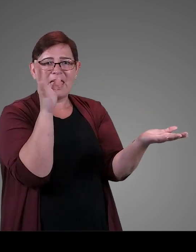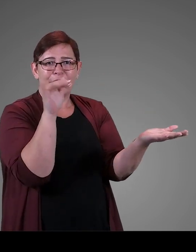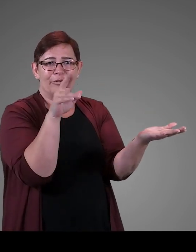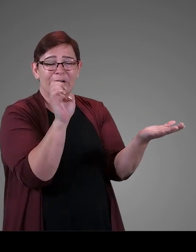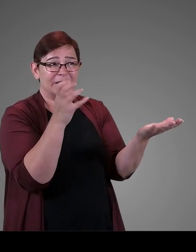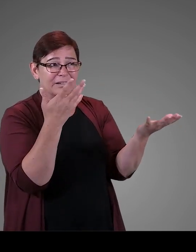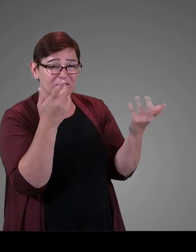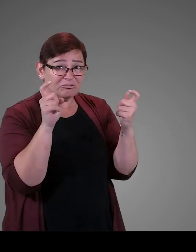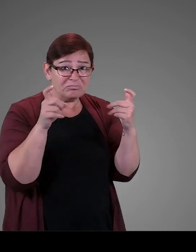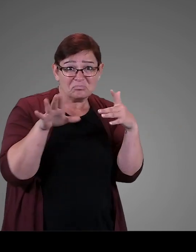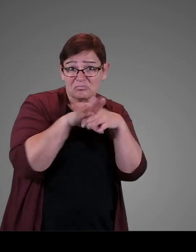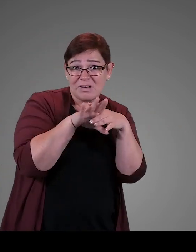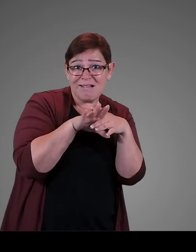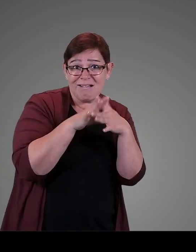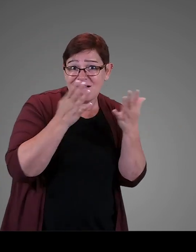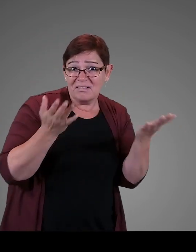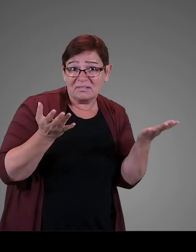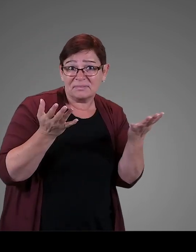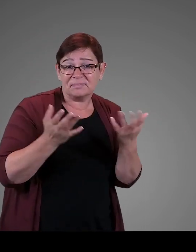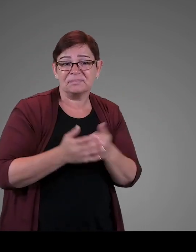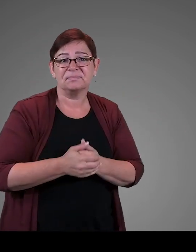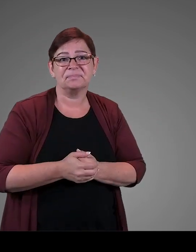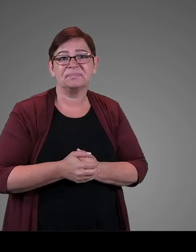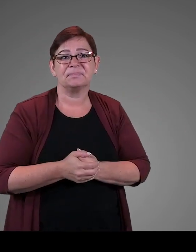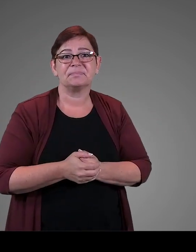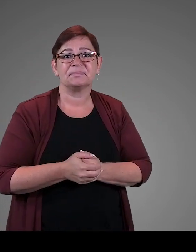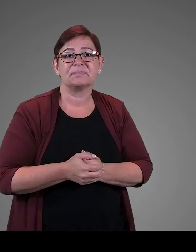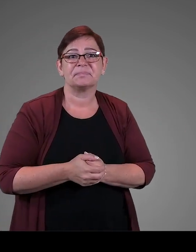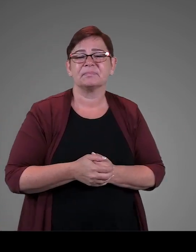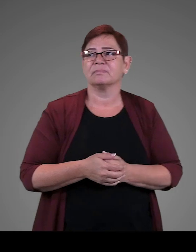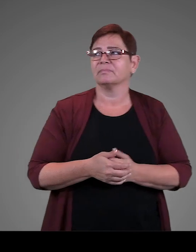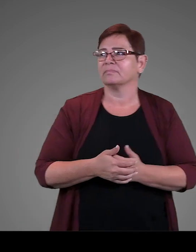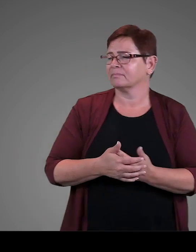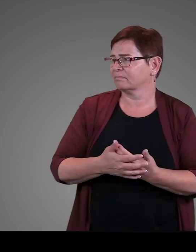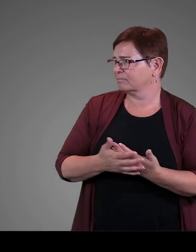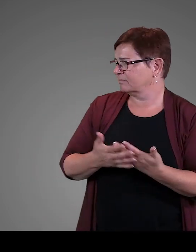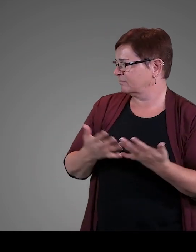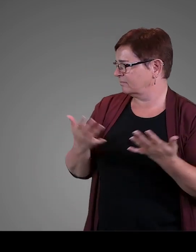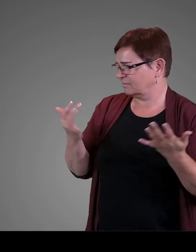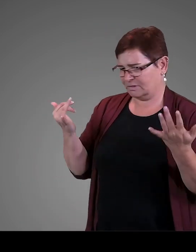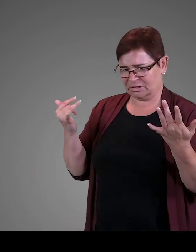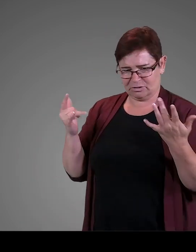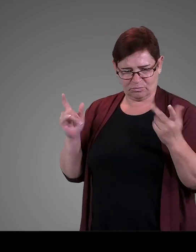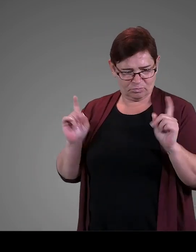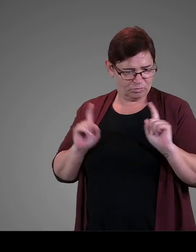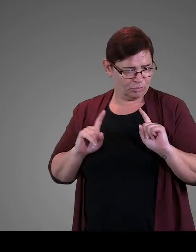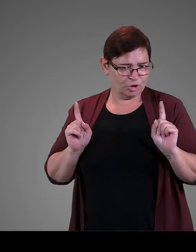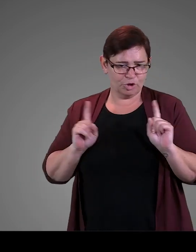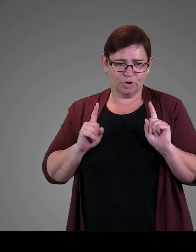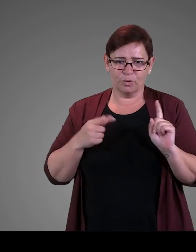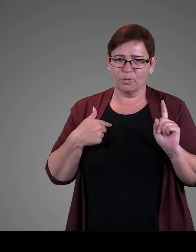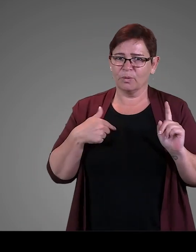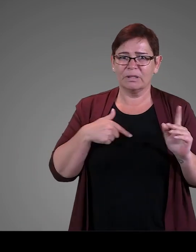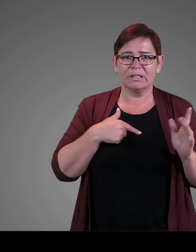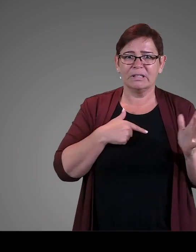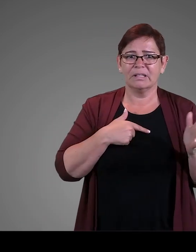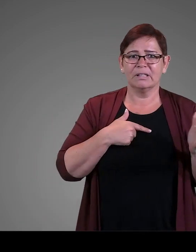Merci. Donc, je pense que je passe la parole à Catherine. Est-ce que c'est ça? Est-ce qu'on prend une pause? Qu'est-ce qu'on fait?